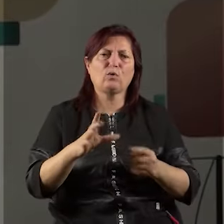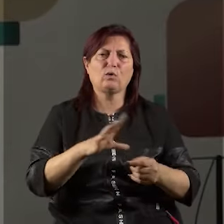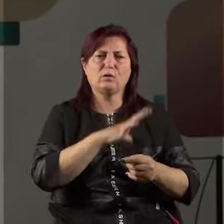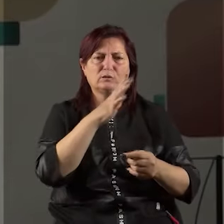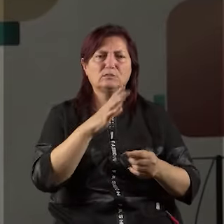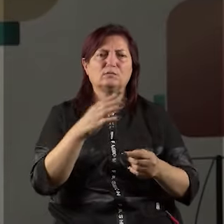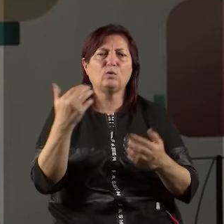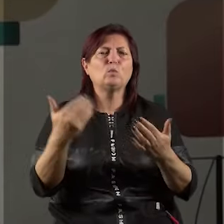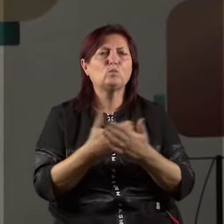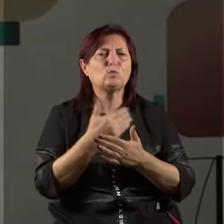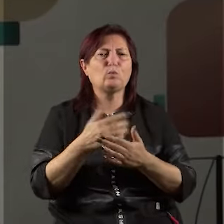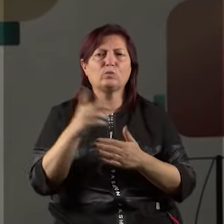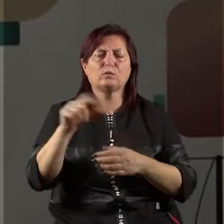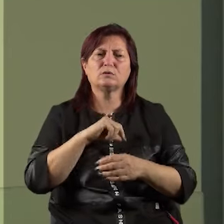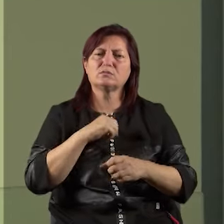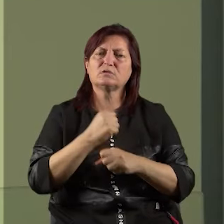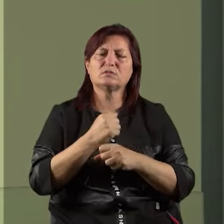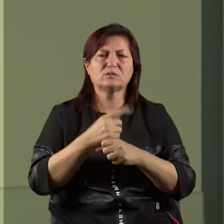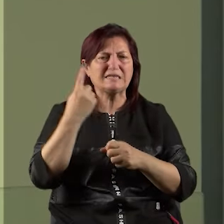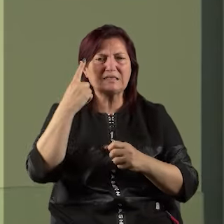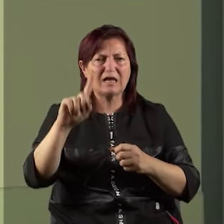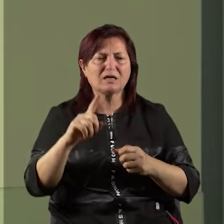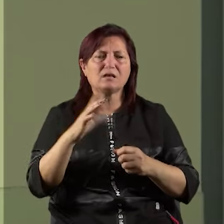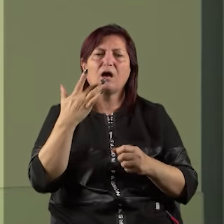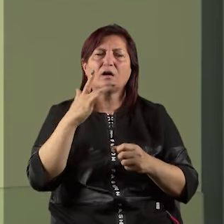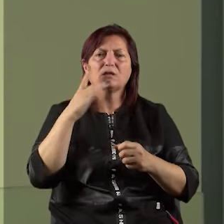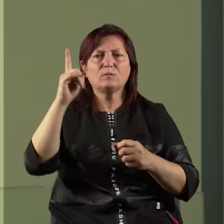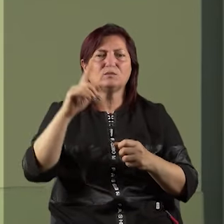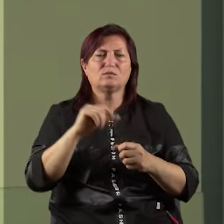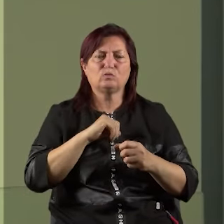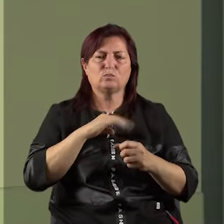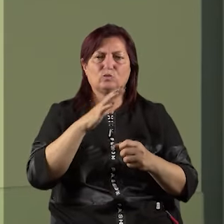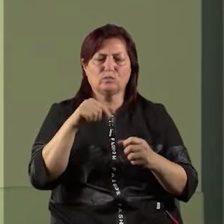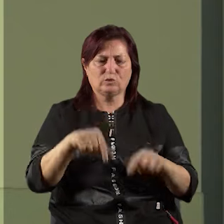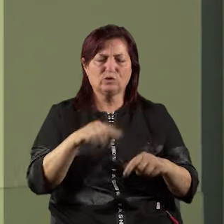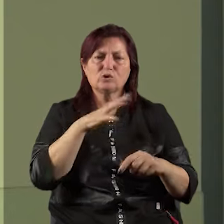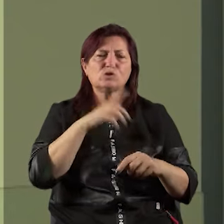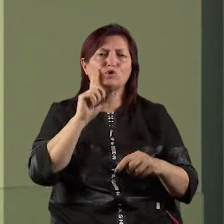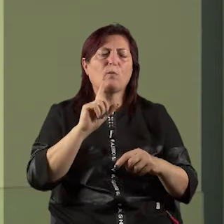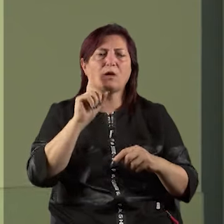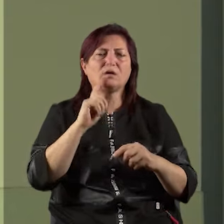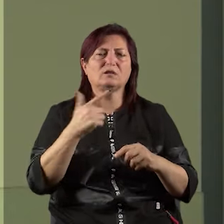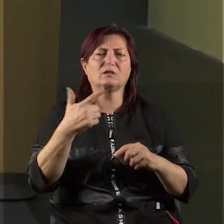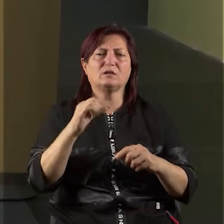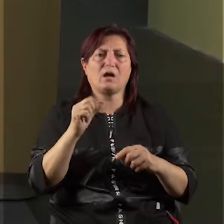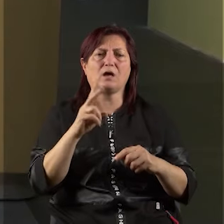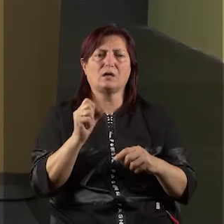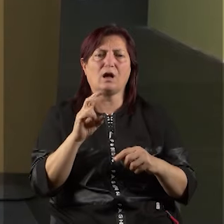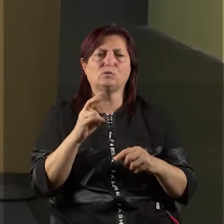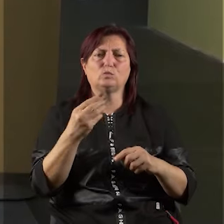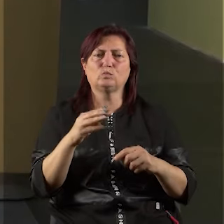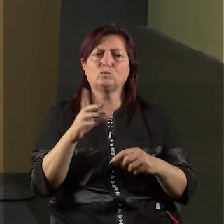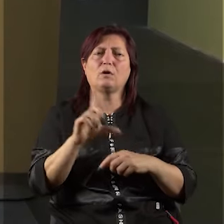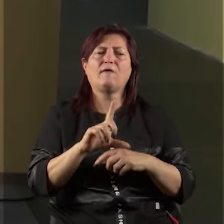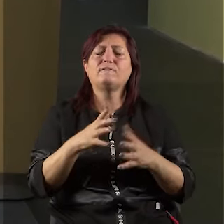անթոլոգիաներ են ստեղծել արտասահմանում ժամանակակից գրականությունը, եթե մենք հաշվարկում ենք, ավելի շատ է թարգմանվել